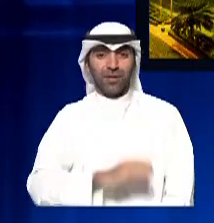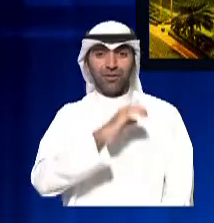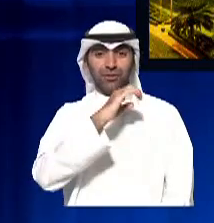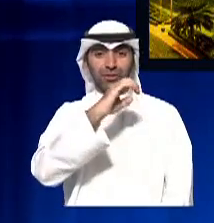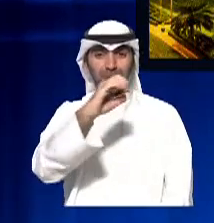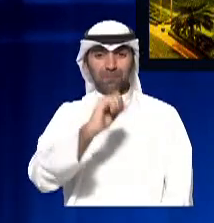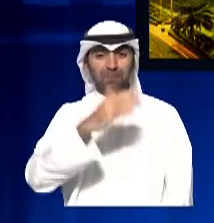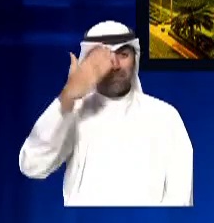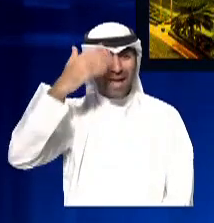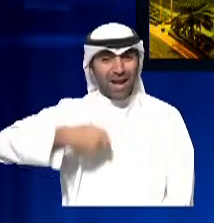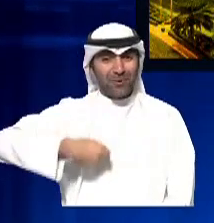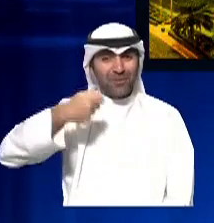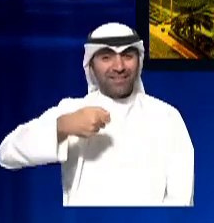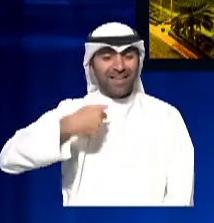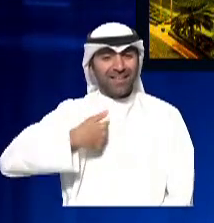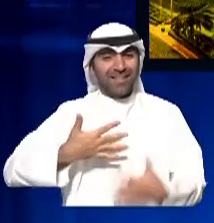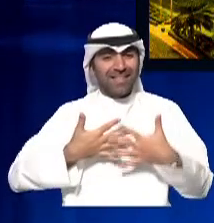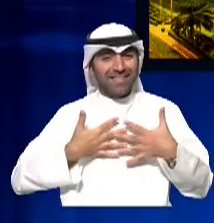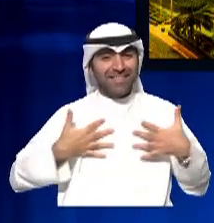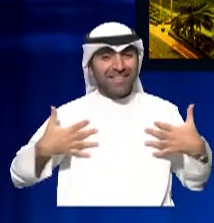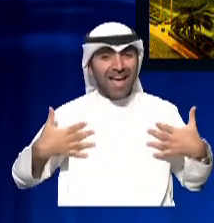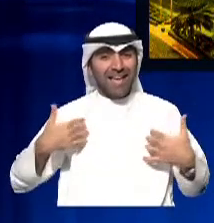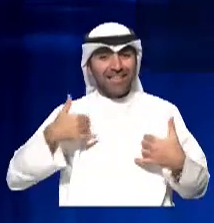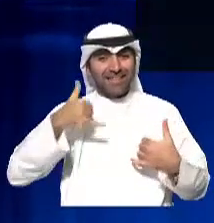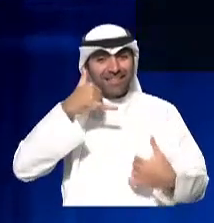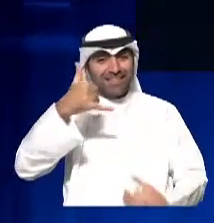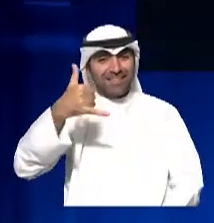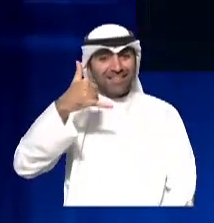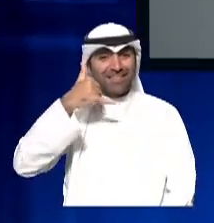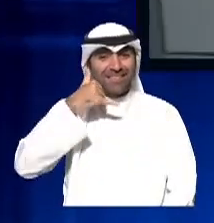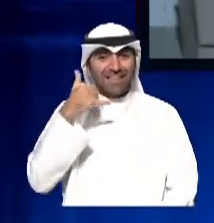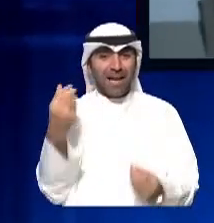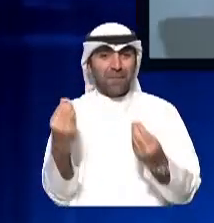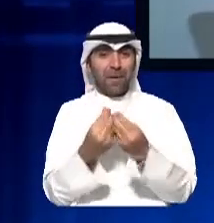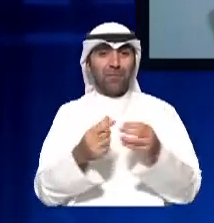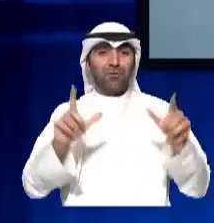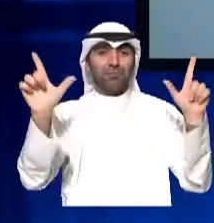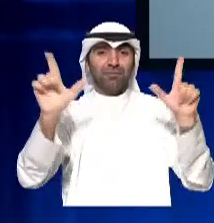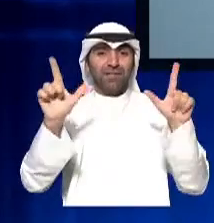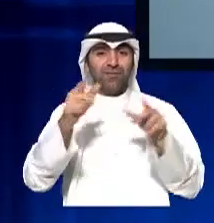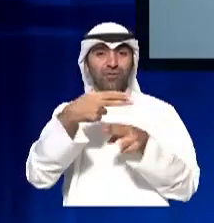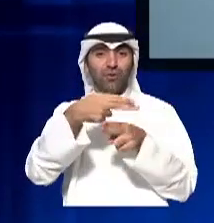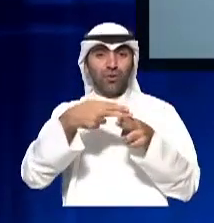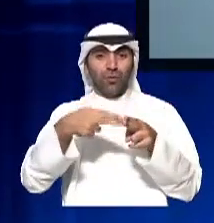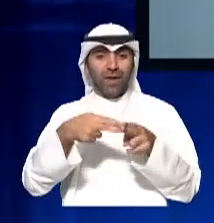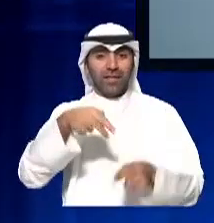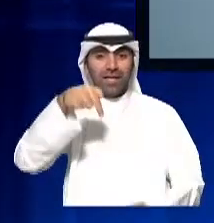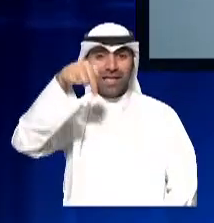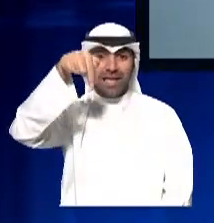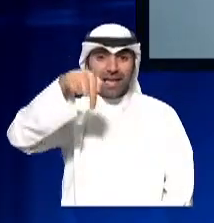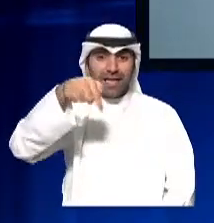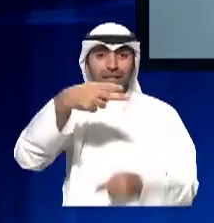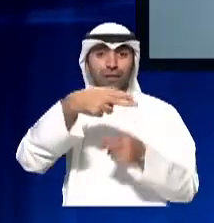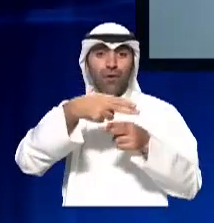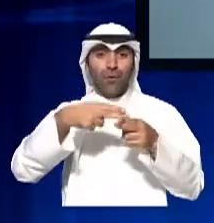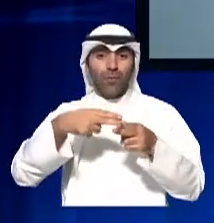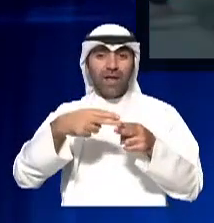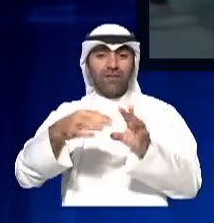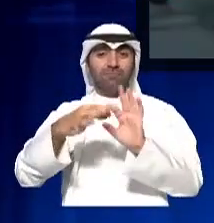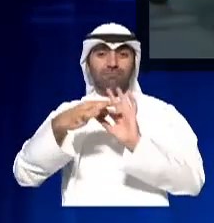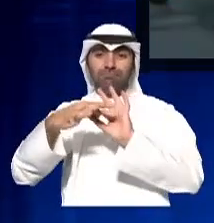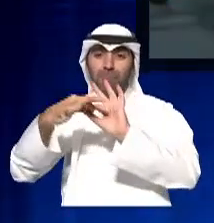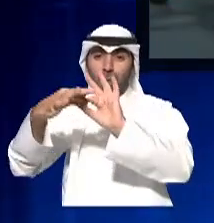الجائحة حاليا، وفي متابعة دورية لكل المستجدات في مجال التطعيم والتوصيات اللي